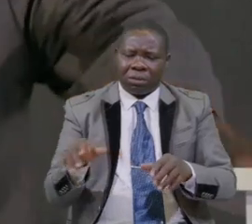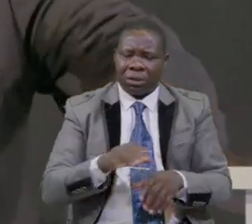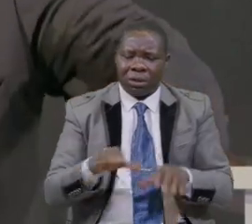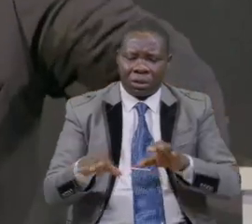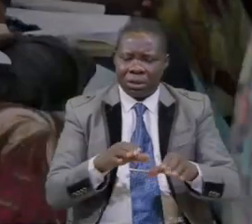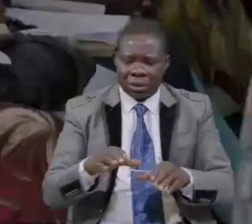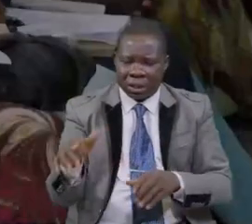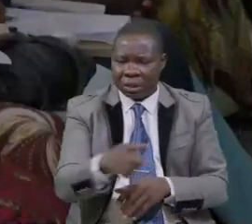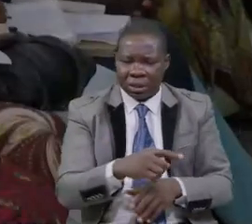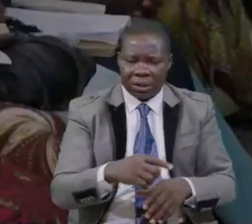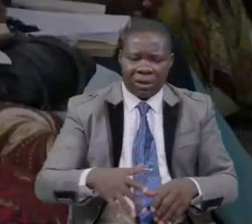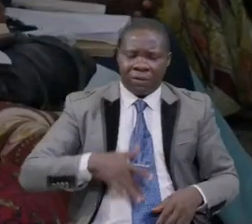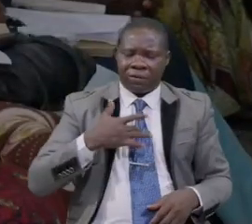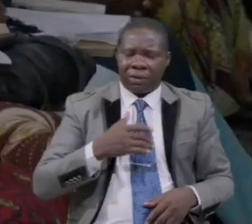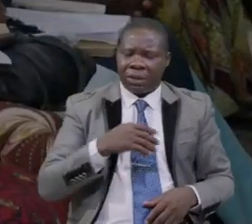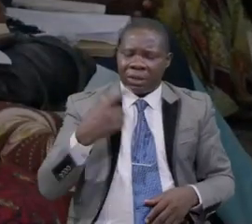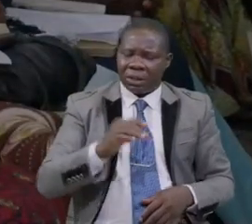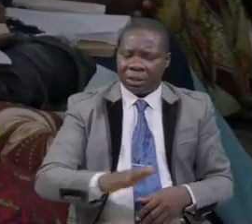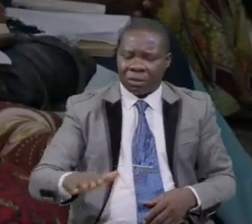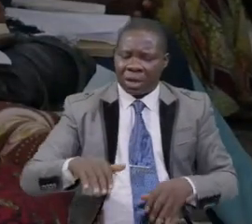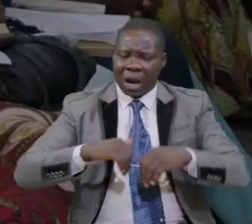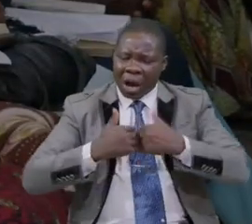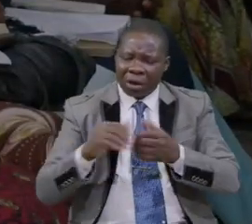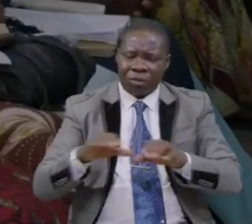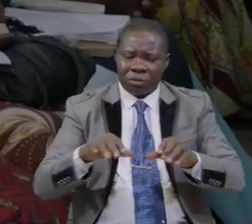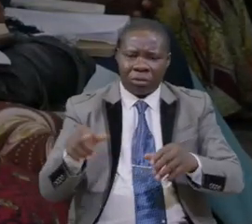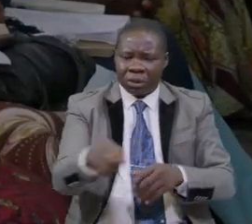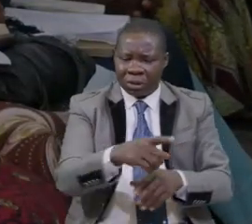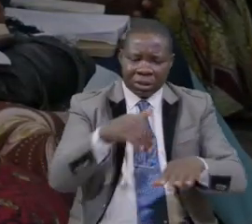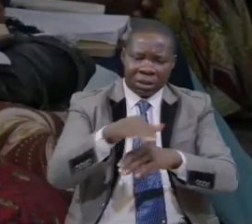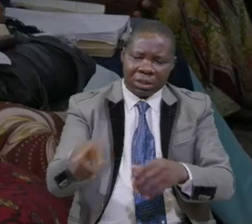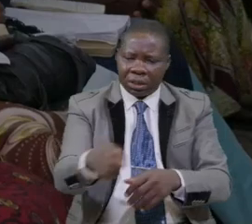sont? Dans quel état sont-ils? Comment est-ce qu'ils envoient leurs enfants à l'école?